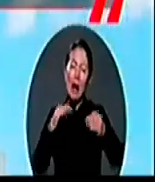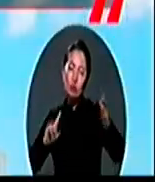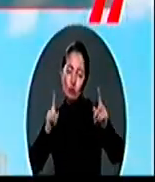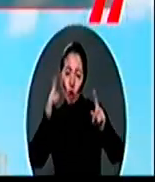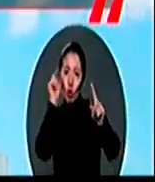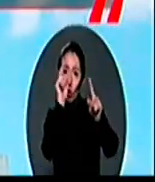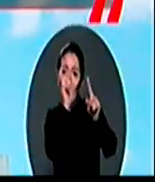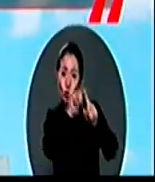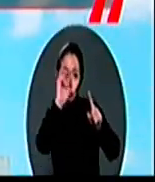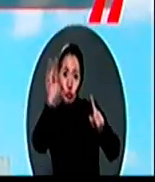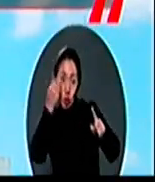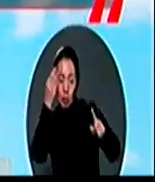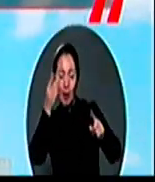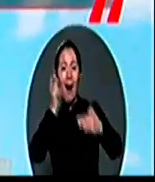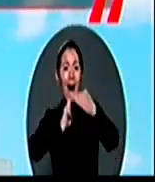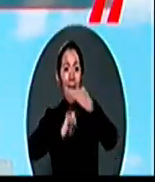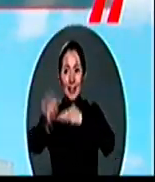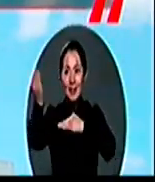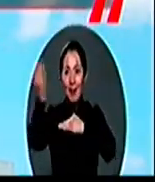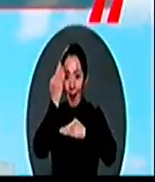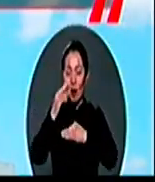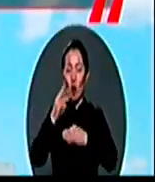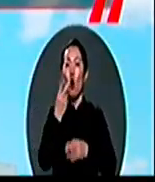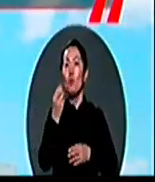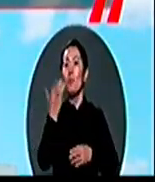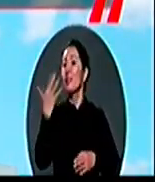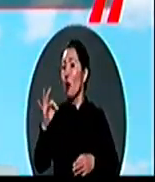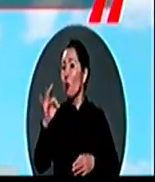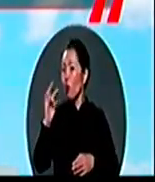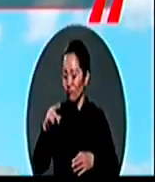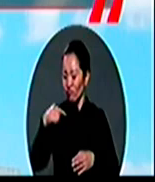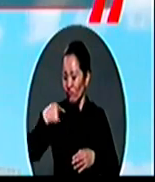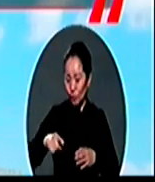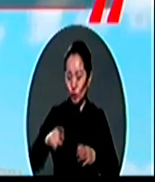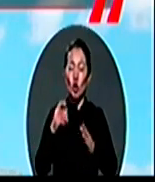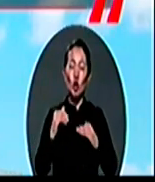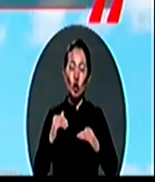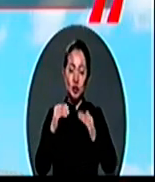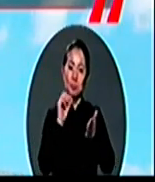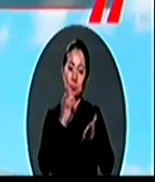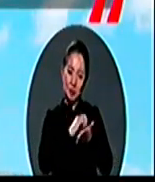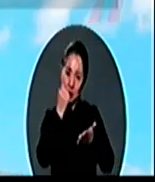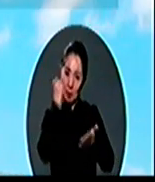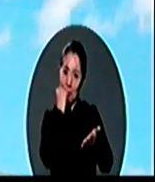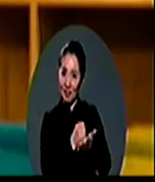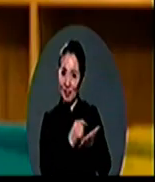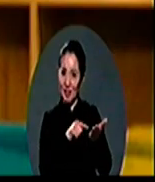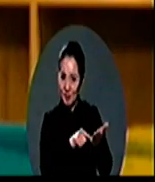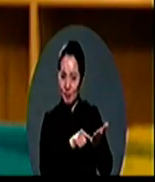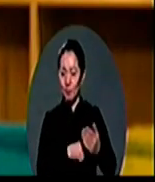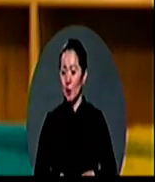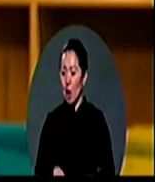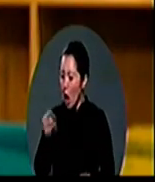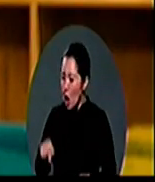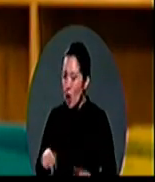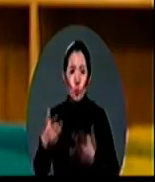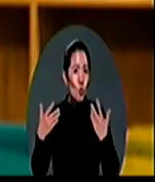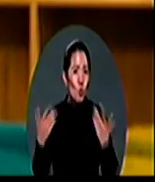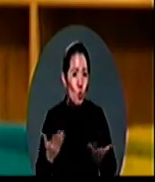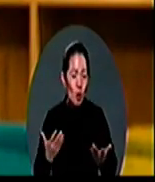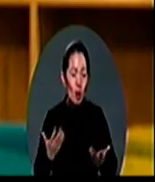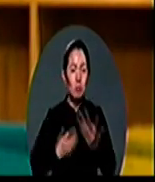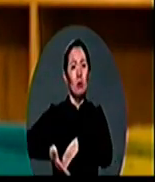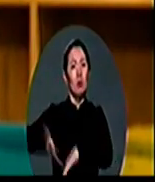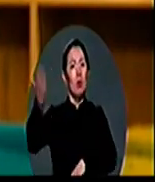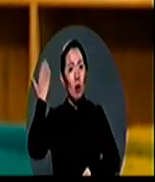альцэгт хүрэх вэ гэдгийг тодорхойлсон Алсын хараа 2050 урт хугацааны хөгжлийн баримт бичгийг баталж чадлаа. Энэ бол өрд